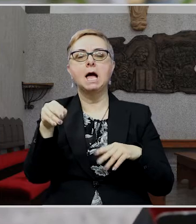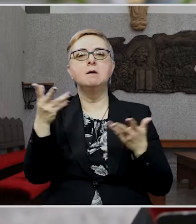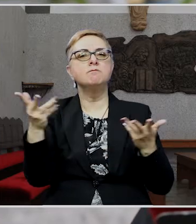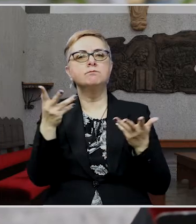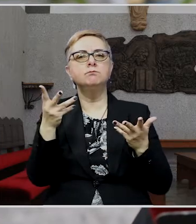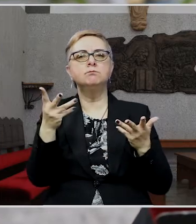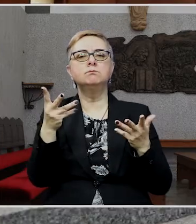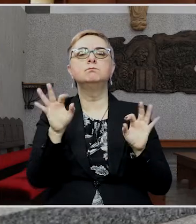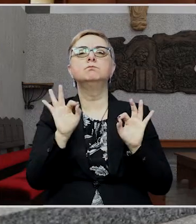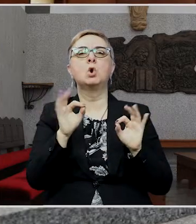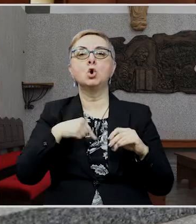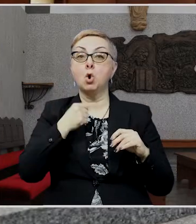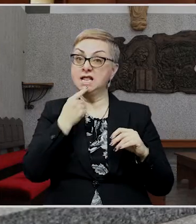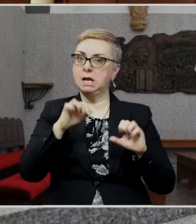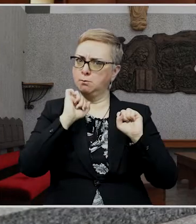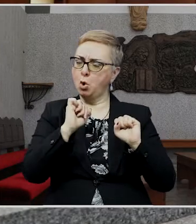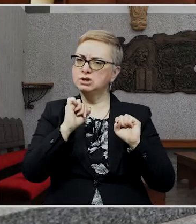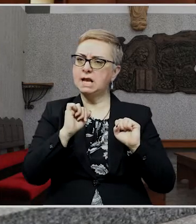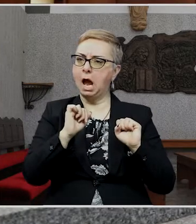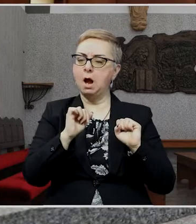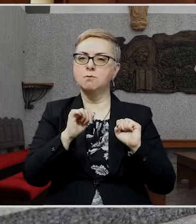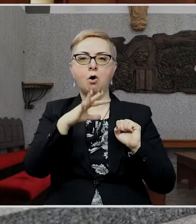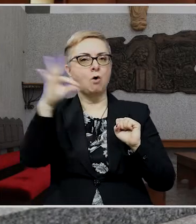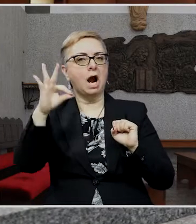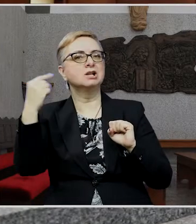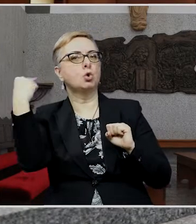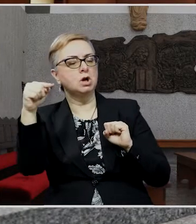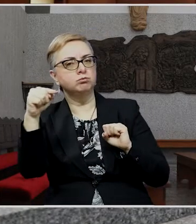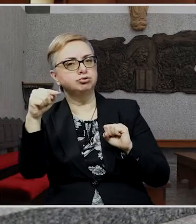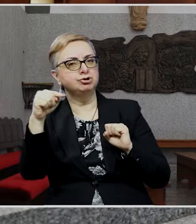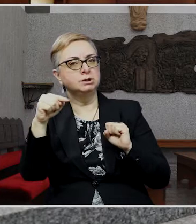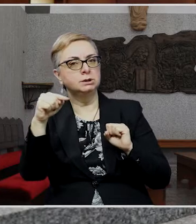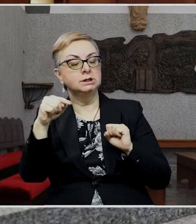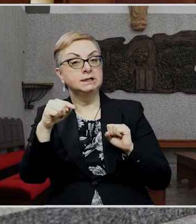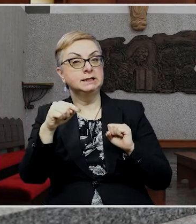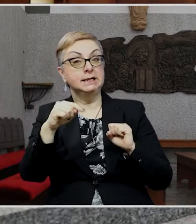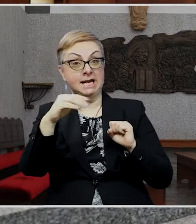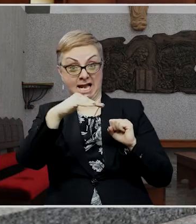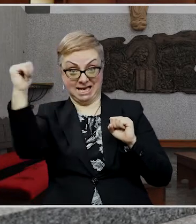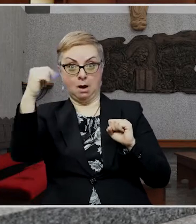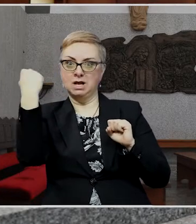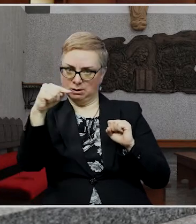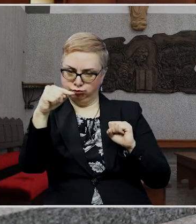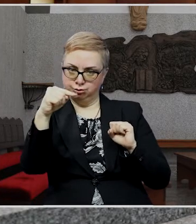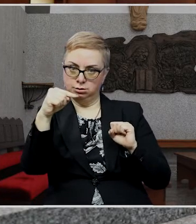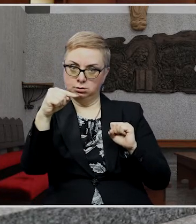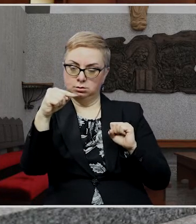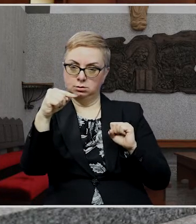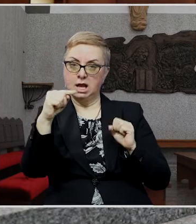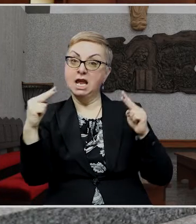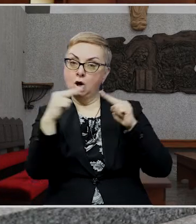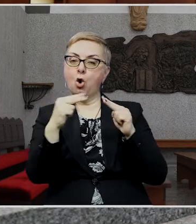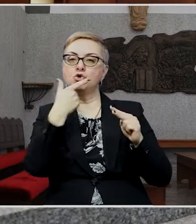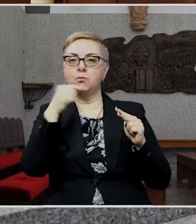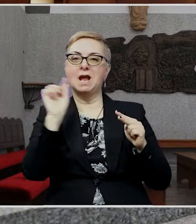oppone potremmo dire dinanzi a questa vocazione dinanzi a questa chiamata dinanzi a questo splendido